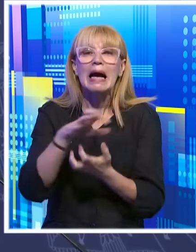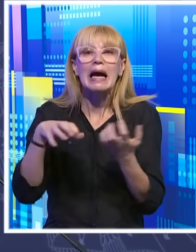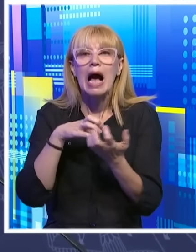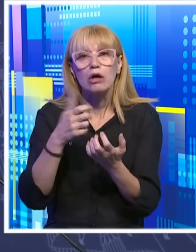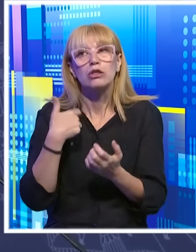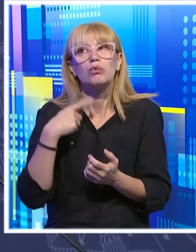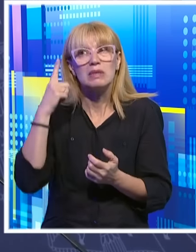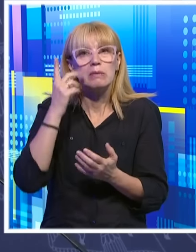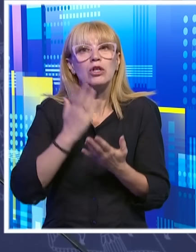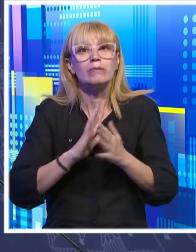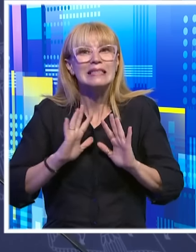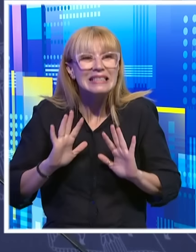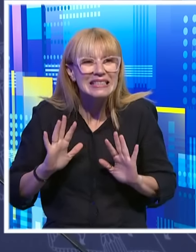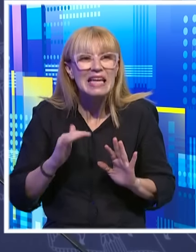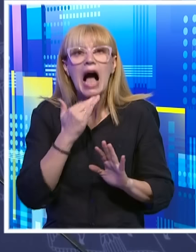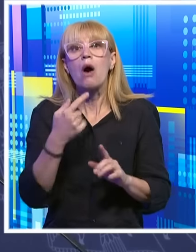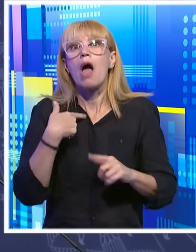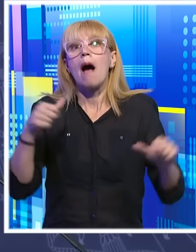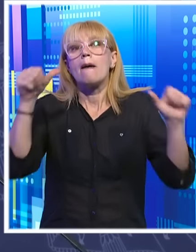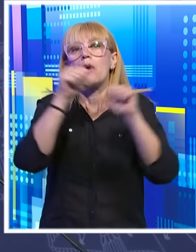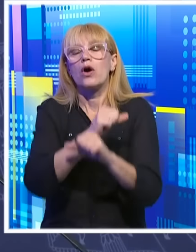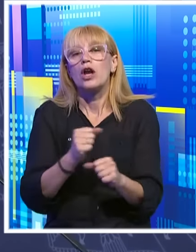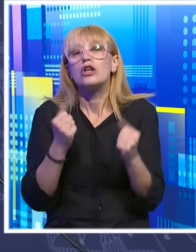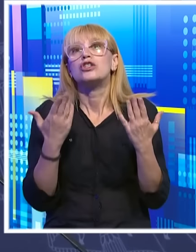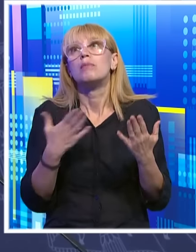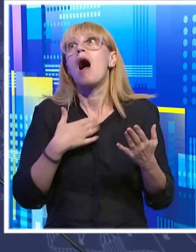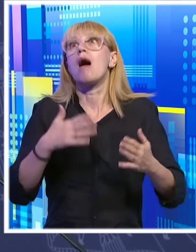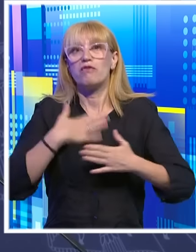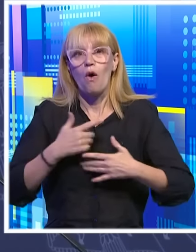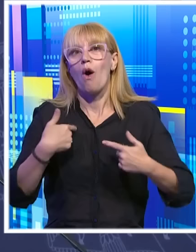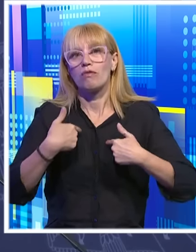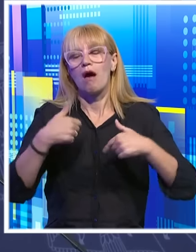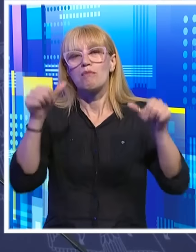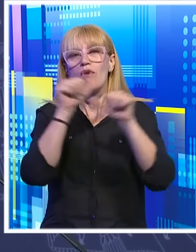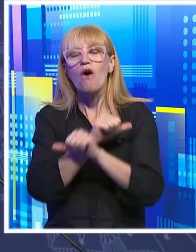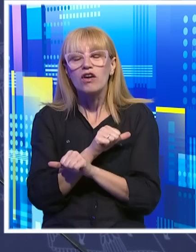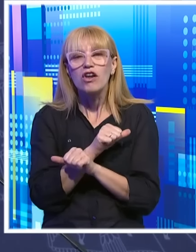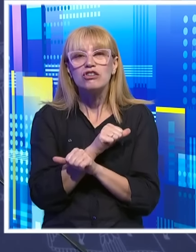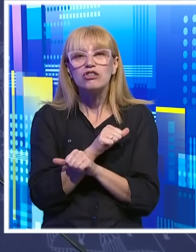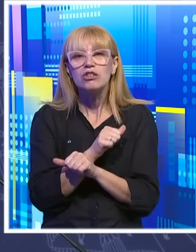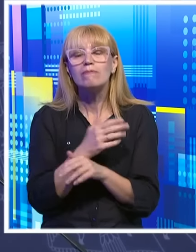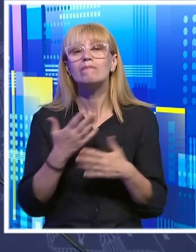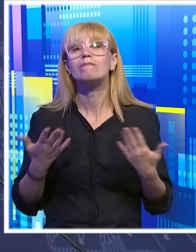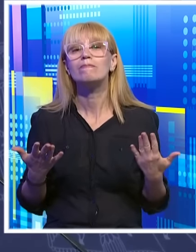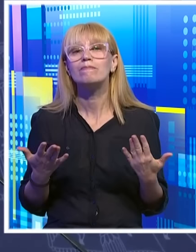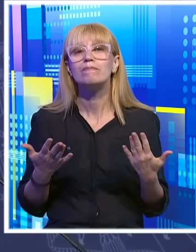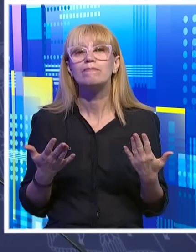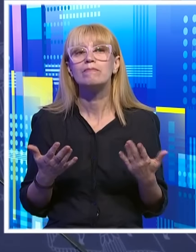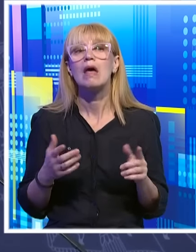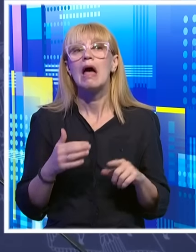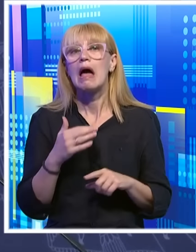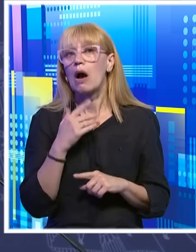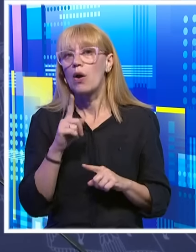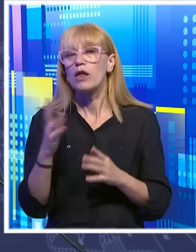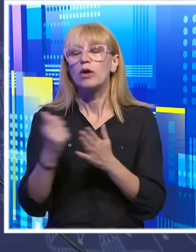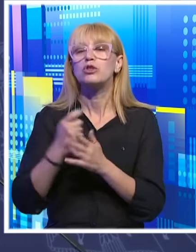ukoliko ne dođe do toga, pa ja ne budem u pravu za očekivati, što bih mnogo voleo, zaočekivati je da dobijemo investicioni rejting